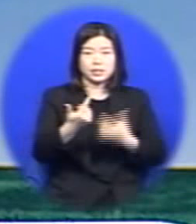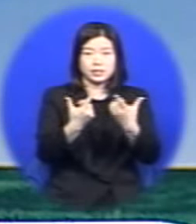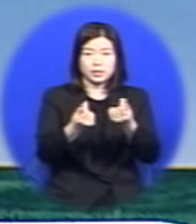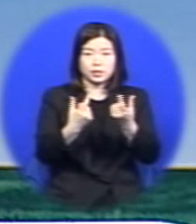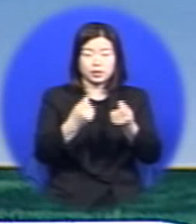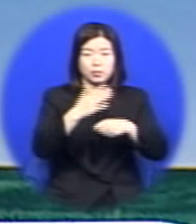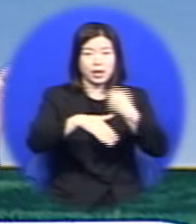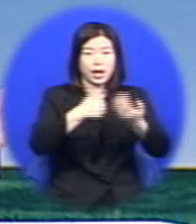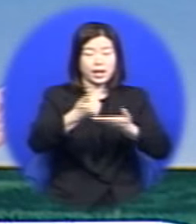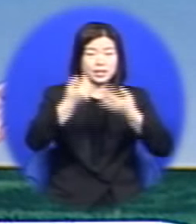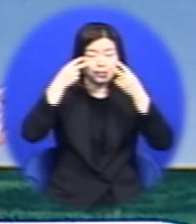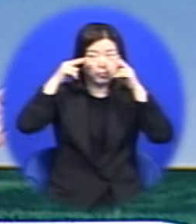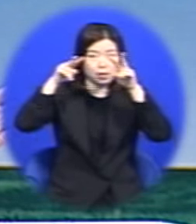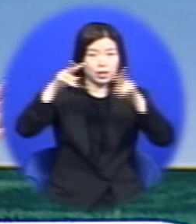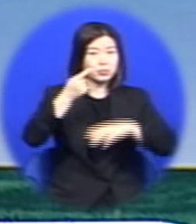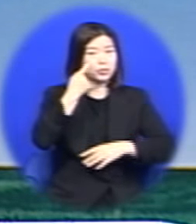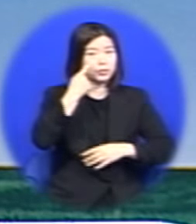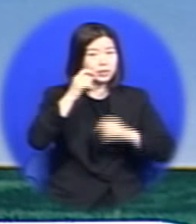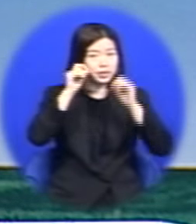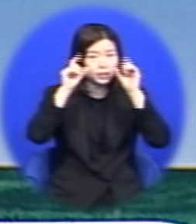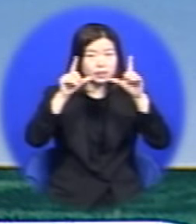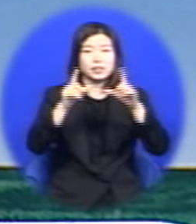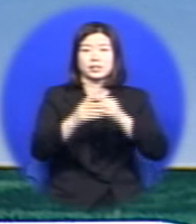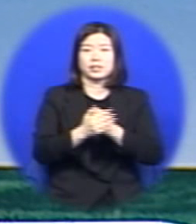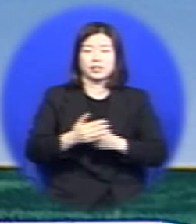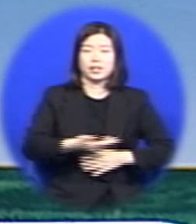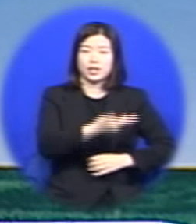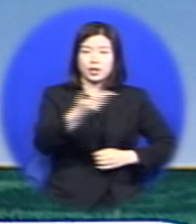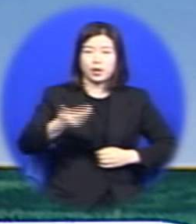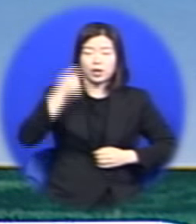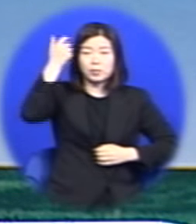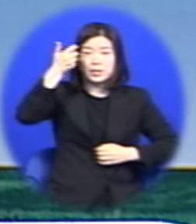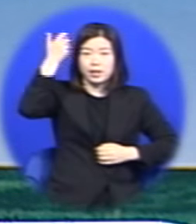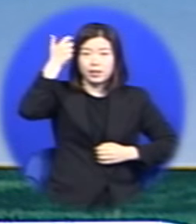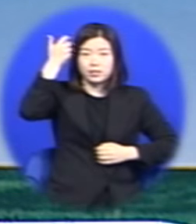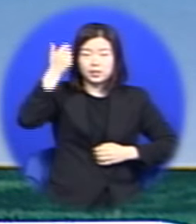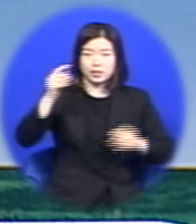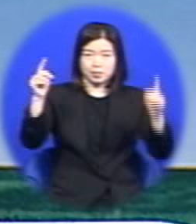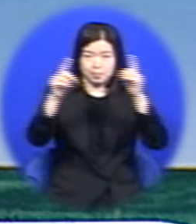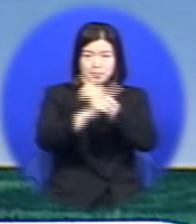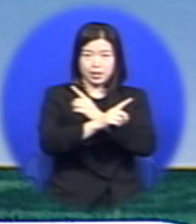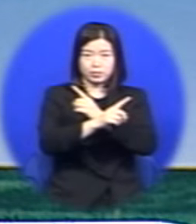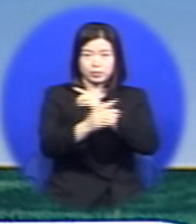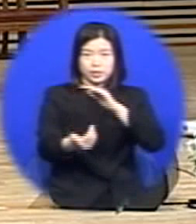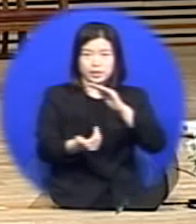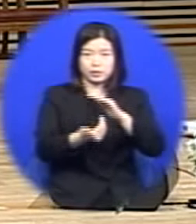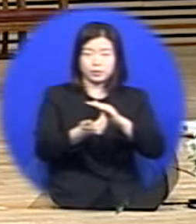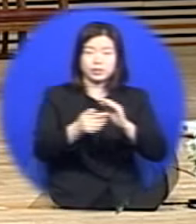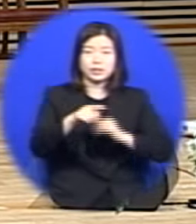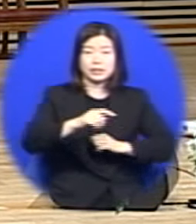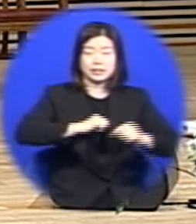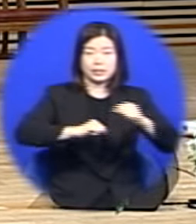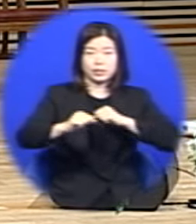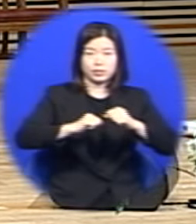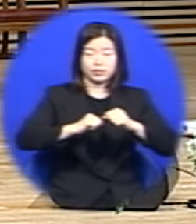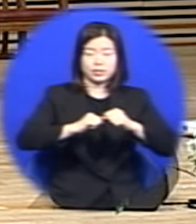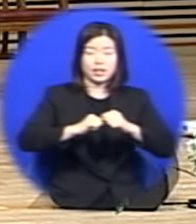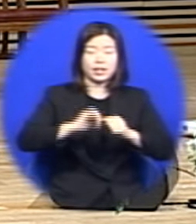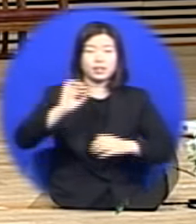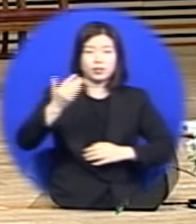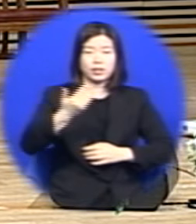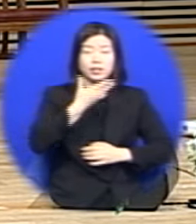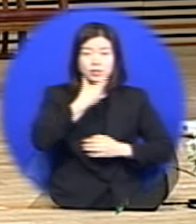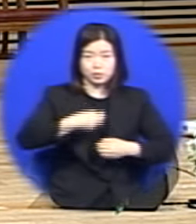하나님을 바라보는 눈이 뜨이는 여러분의 영적인 전환점을 이루는 그런 역사가 되기를